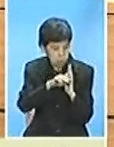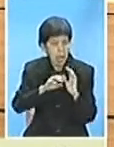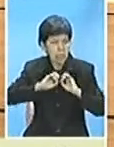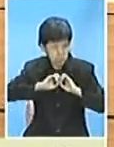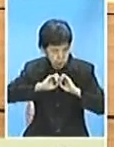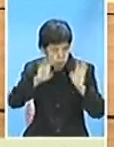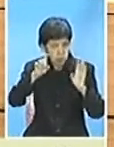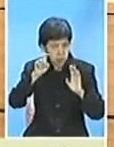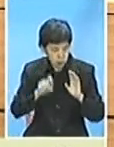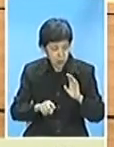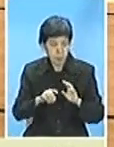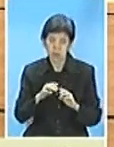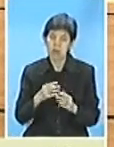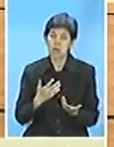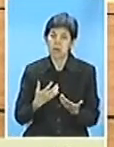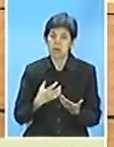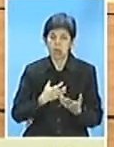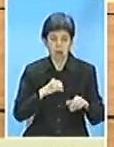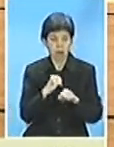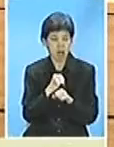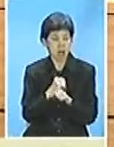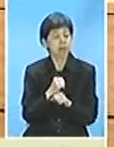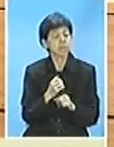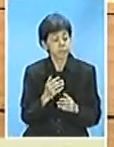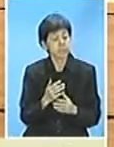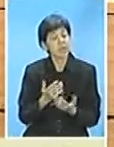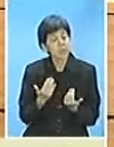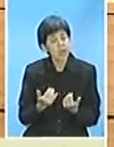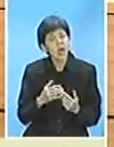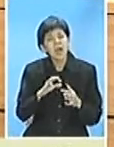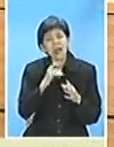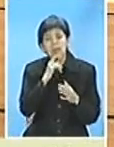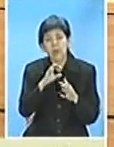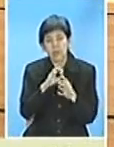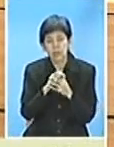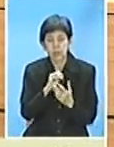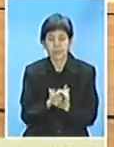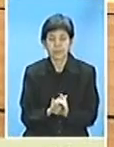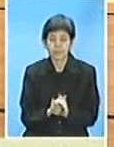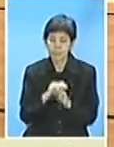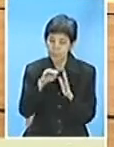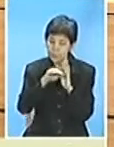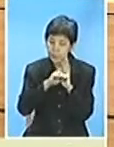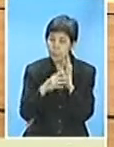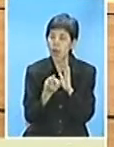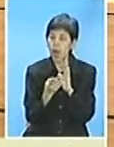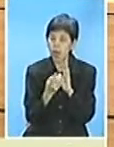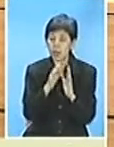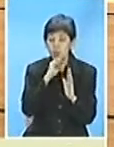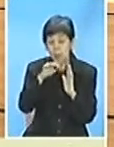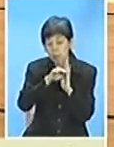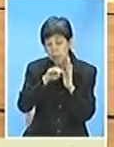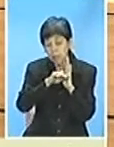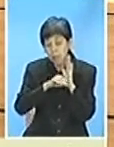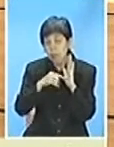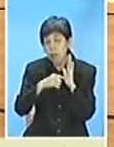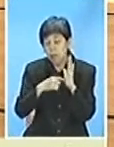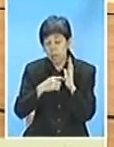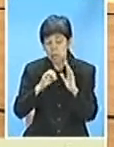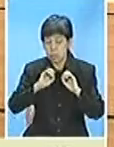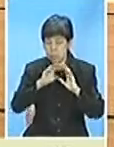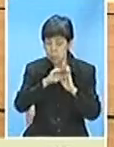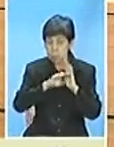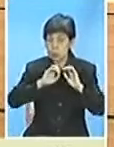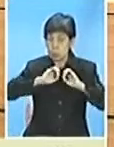ที่จะให้ปฏิบัติงานได้ซึ่งเราเรียกกันสั้นๆว่าสเปคแต่ถ้าเงื่อนไขเหล่านั้นชัดเจน